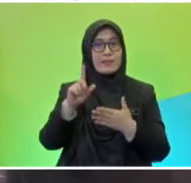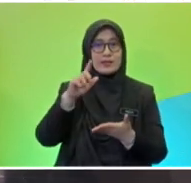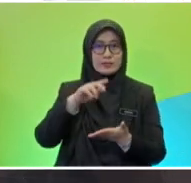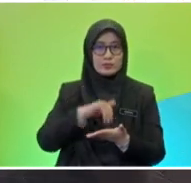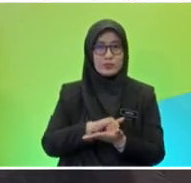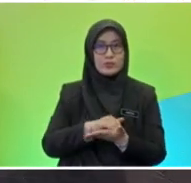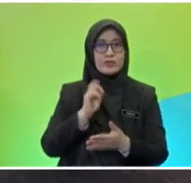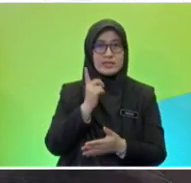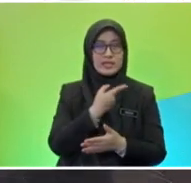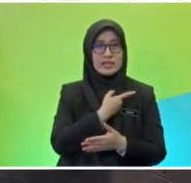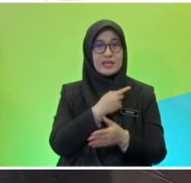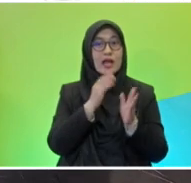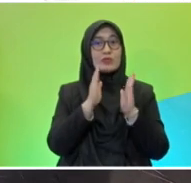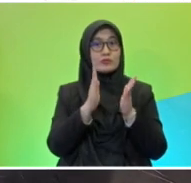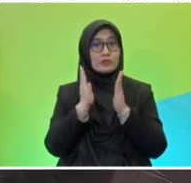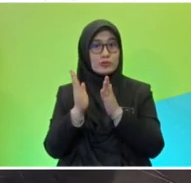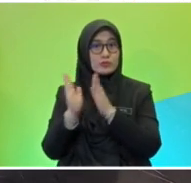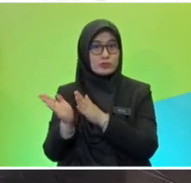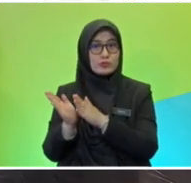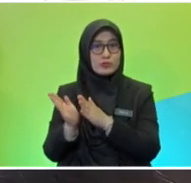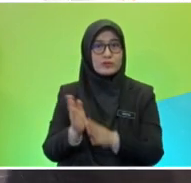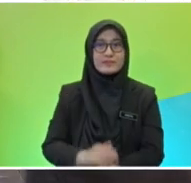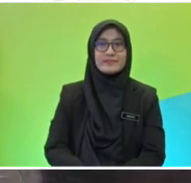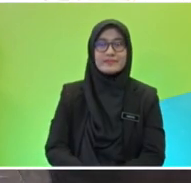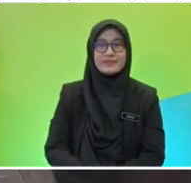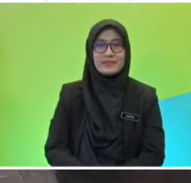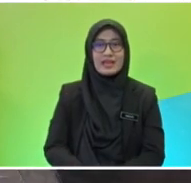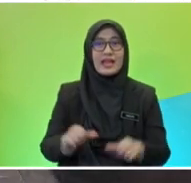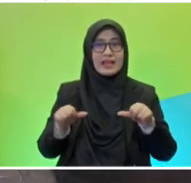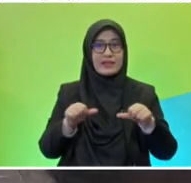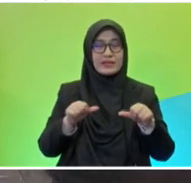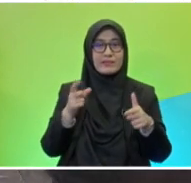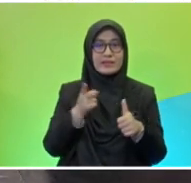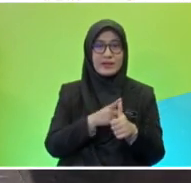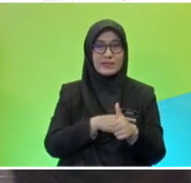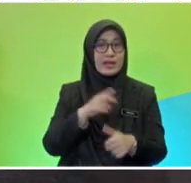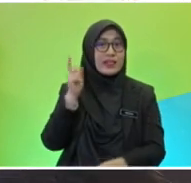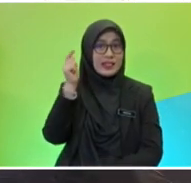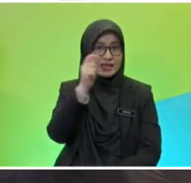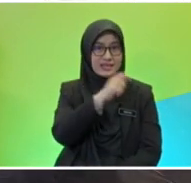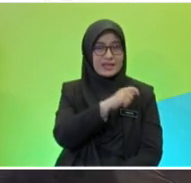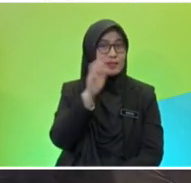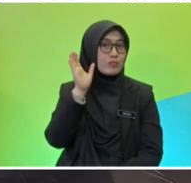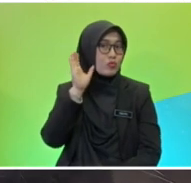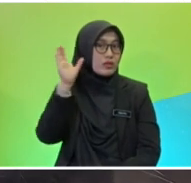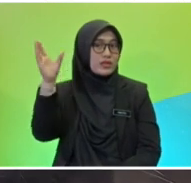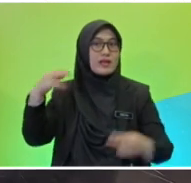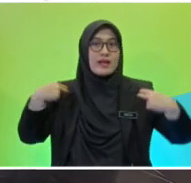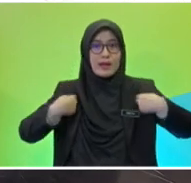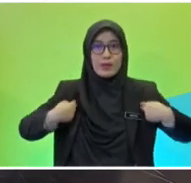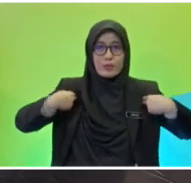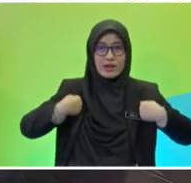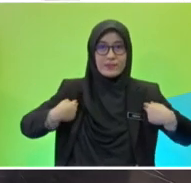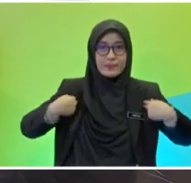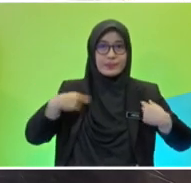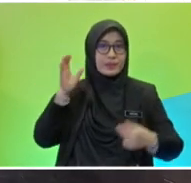minda. Mari kita ke aktiviti pertama iaitu teka. Teka bunyi haiwan. Kedua. Cuba